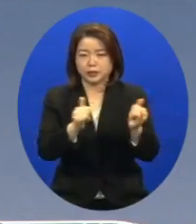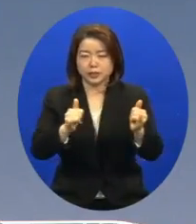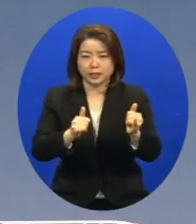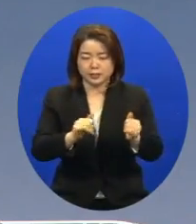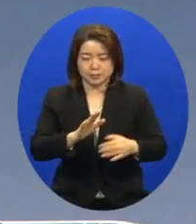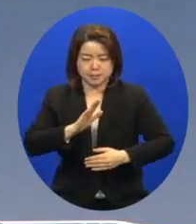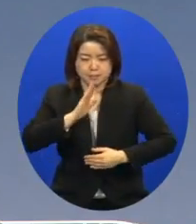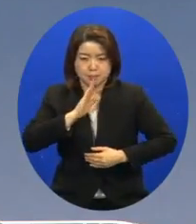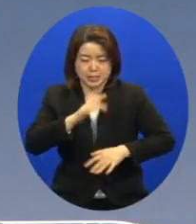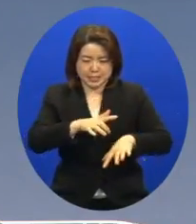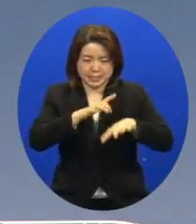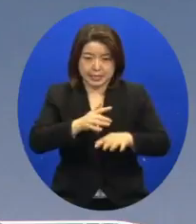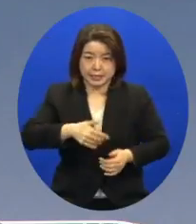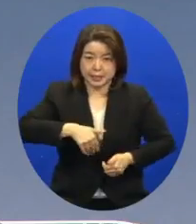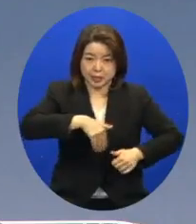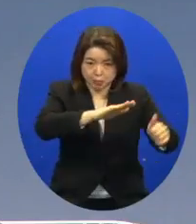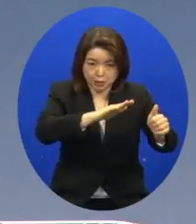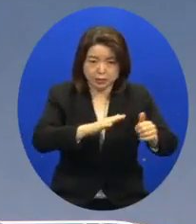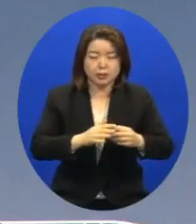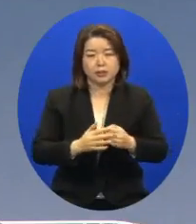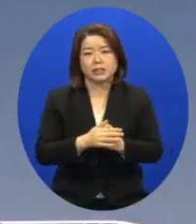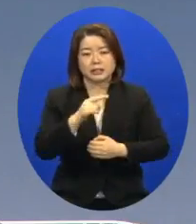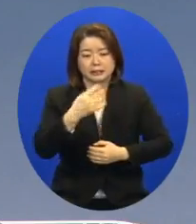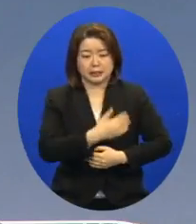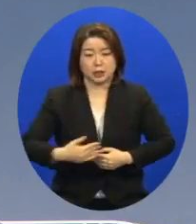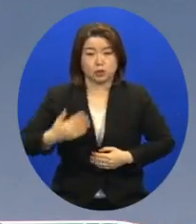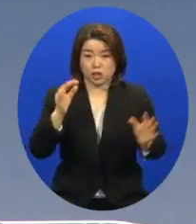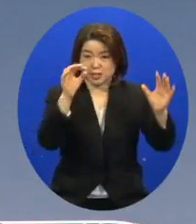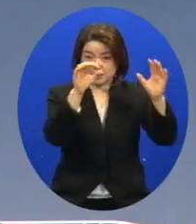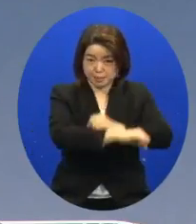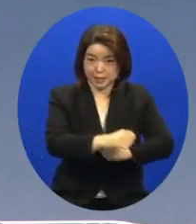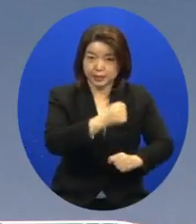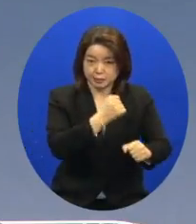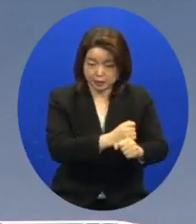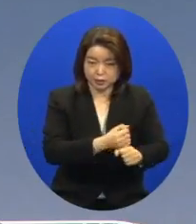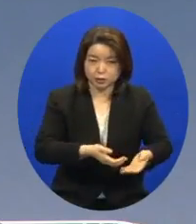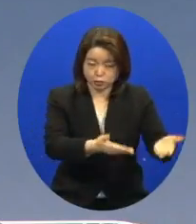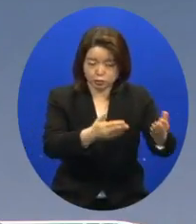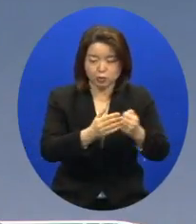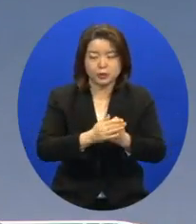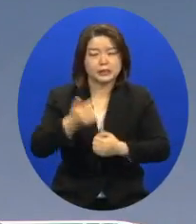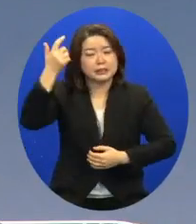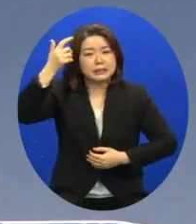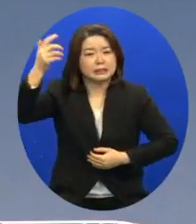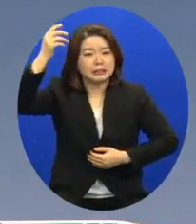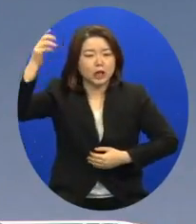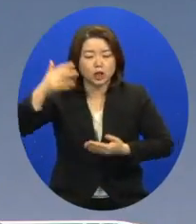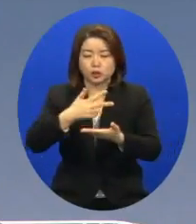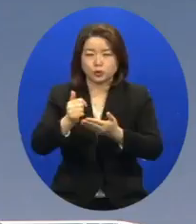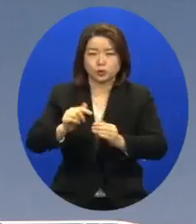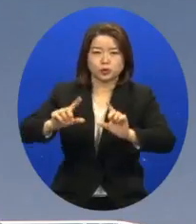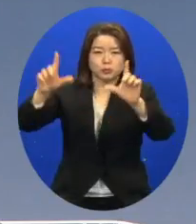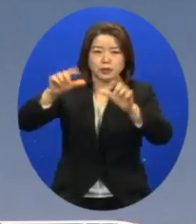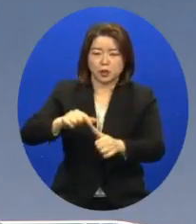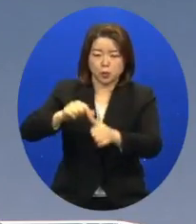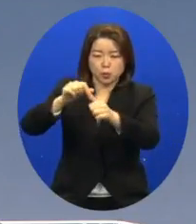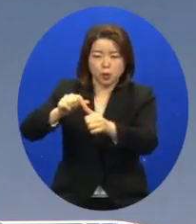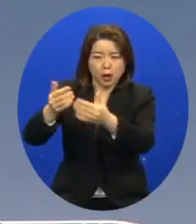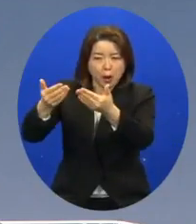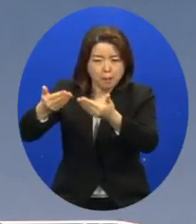사탄에게 넘겨 주어서 그 육체는 망하게 하고 그의 영은 주님의 날에 구원을 어깨 해야 할